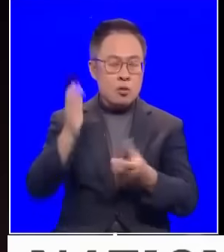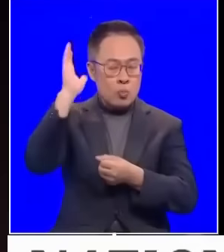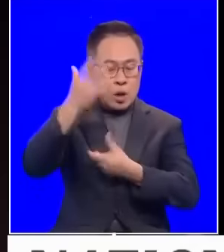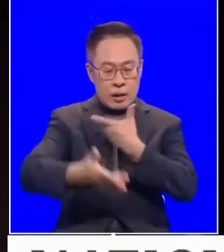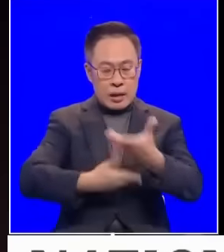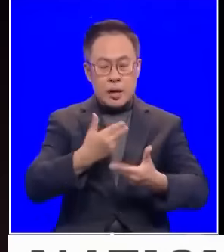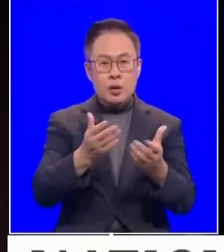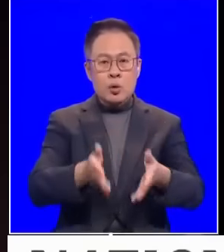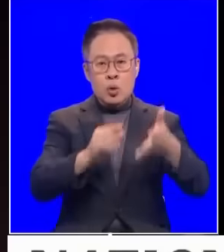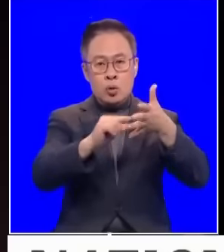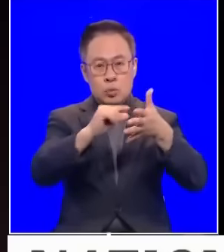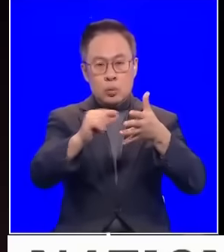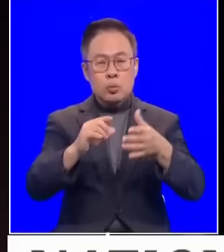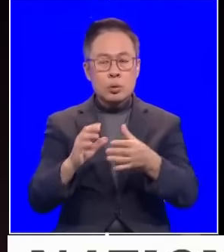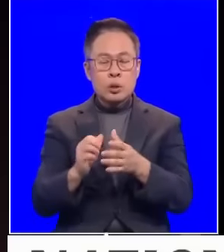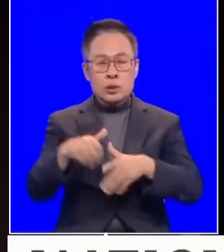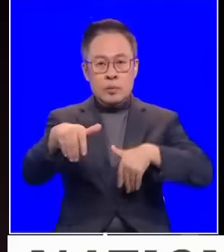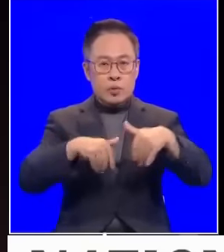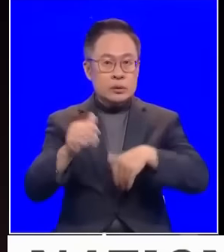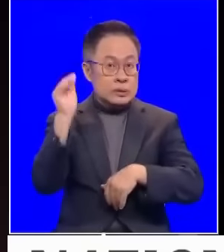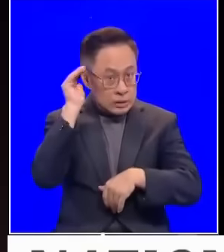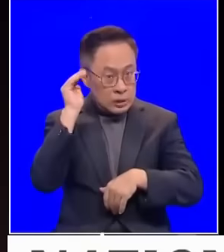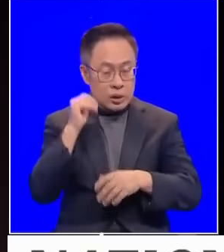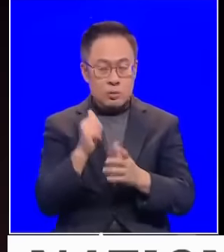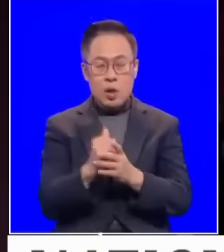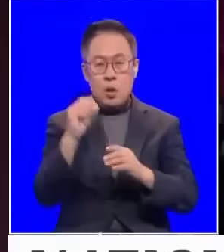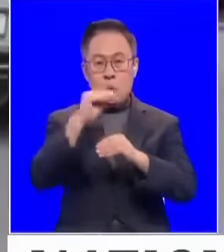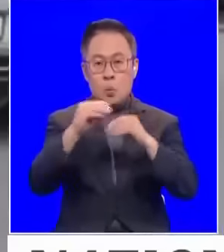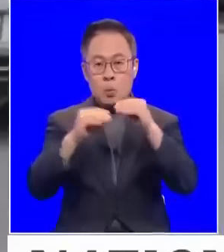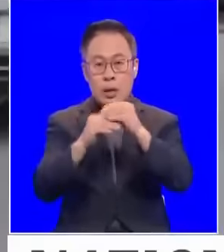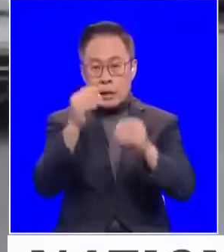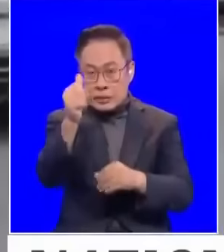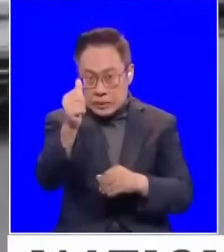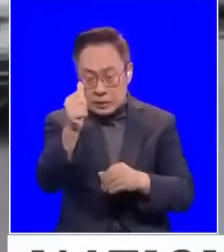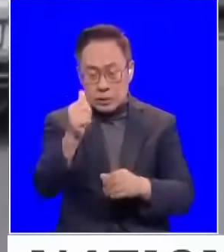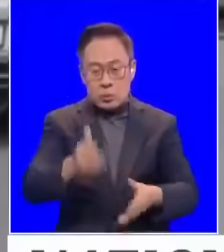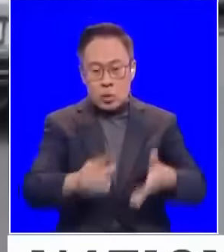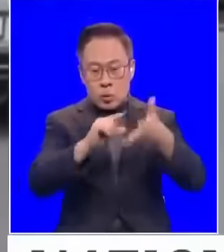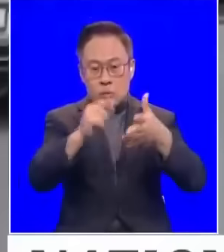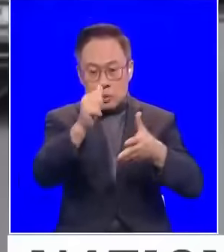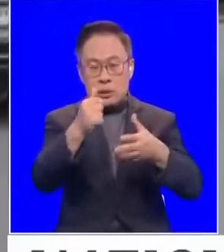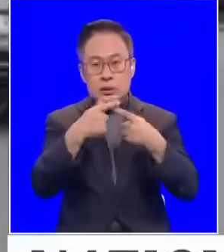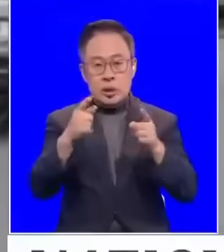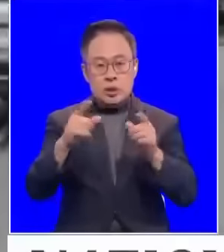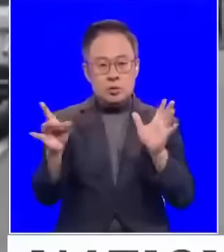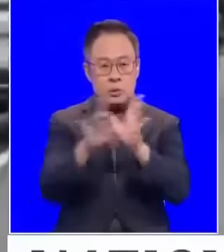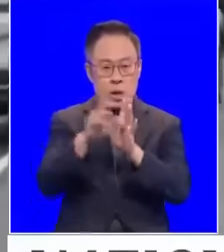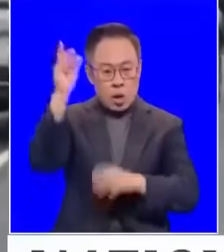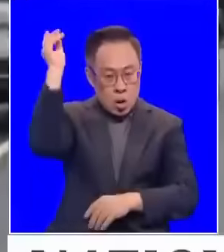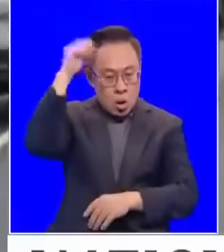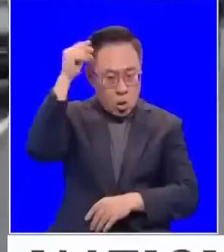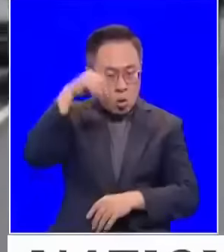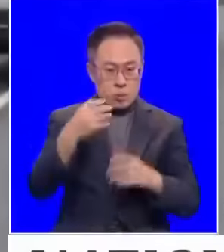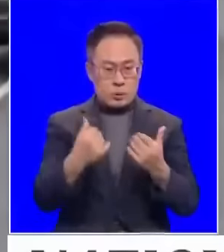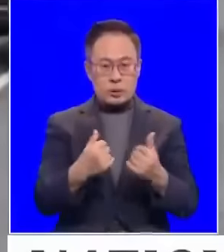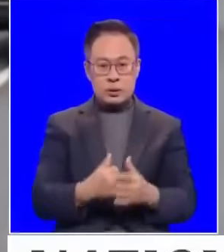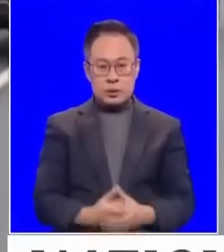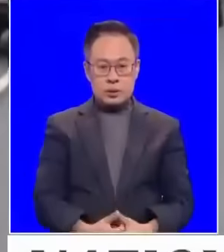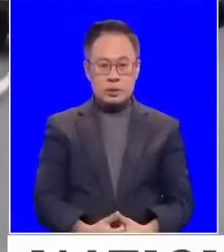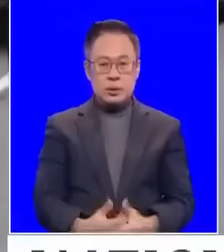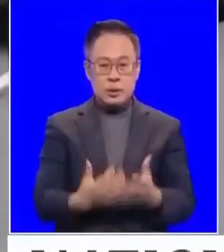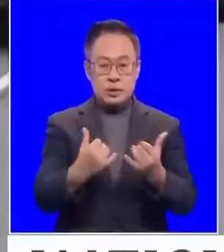คอนโดทำให้มันดูมีความน่าเชื่อถือนะคะซึ่งทางคุณณรงค์บอกว่าเดี๋ยวจะมีการนัดวันและก็เวลาจะพ